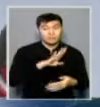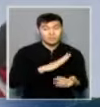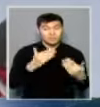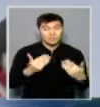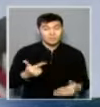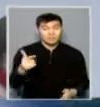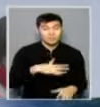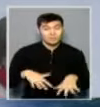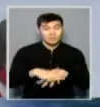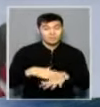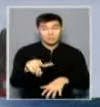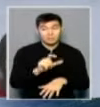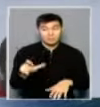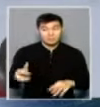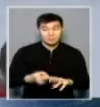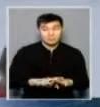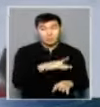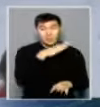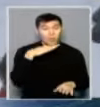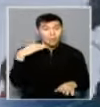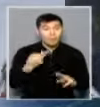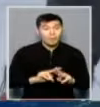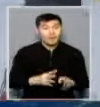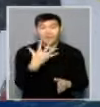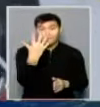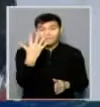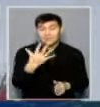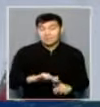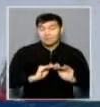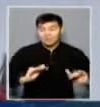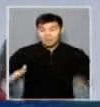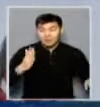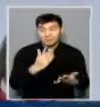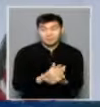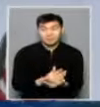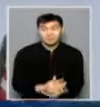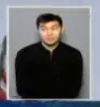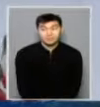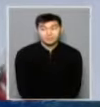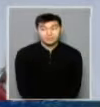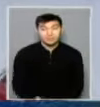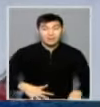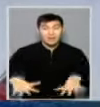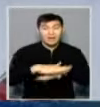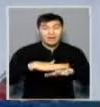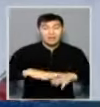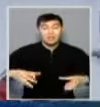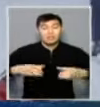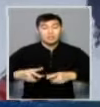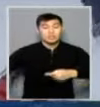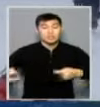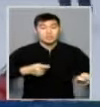Мен Атырау қаласының тұрғынымын, көп балалы анамын, бес баланың анасымын. Енді халық партиясының